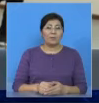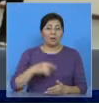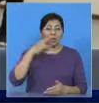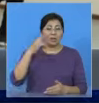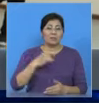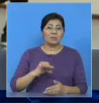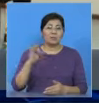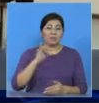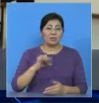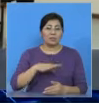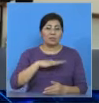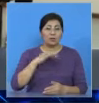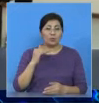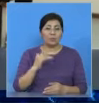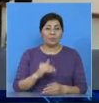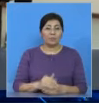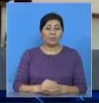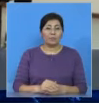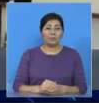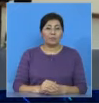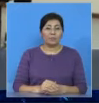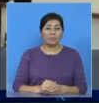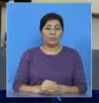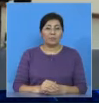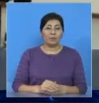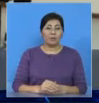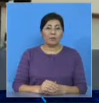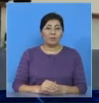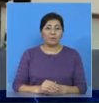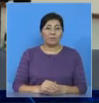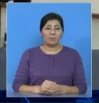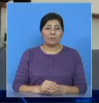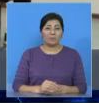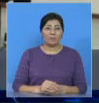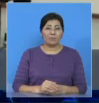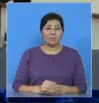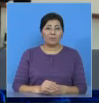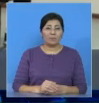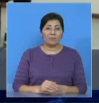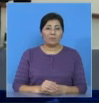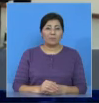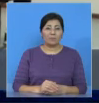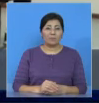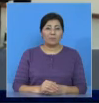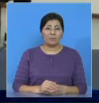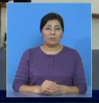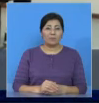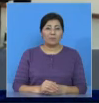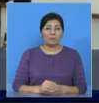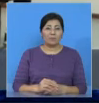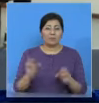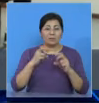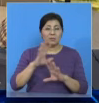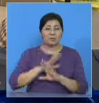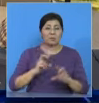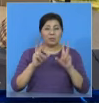көп олқылықтар болды және де жаңағы ақтаңдақ дейміз ғой, сондай мінекей зерттелмеген тақырыптар өте